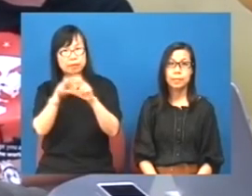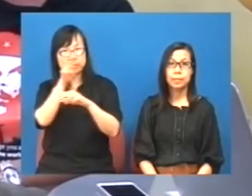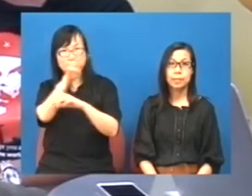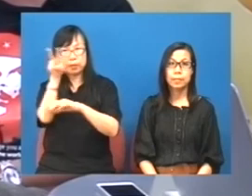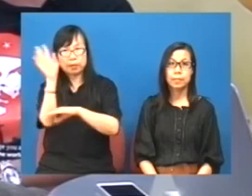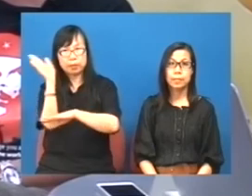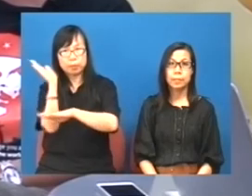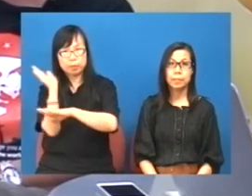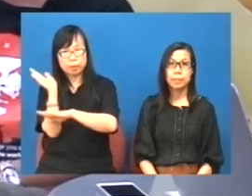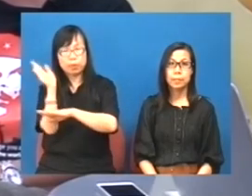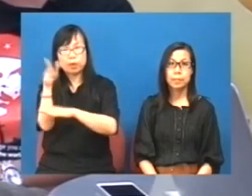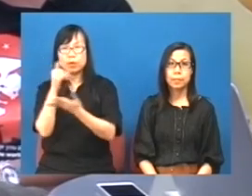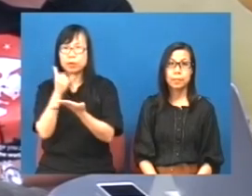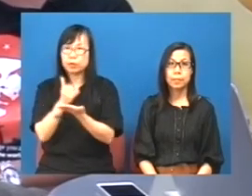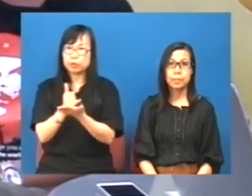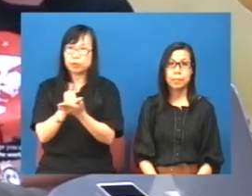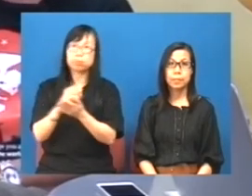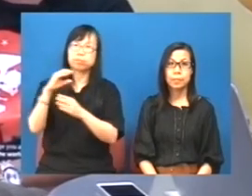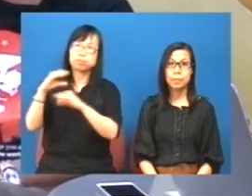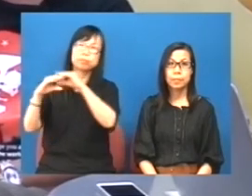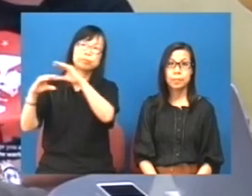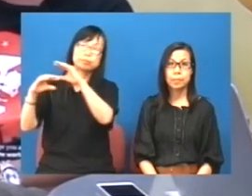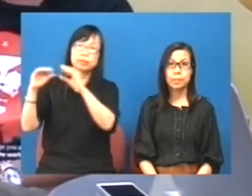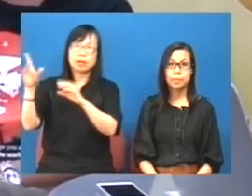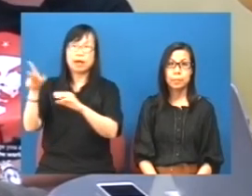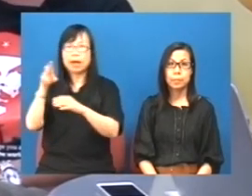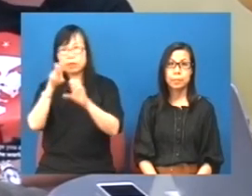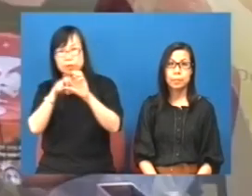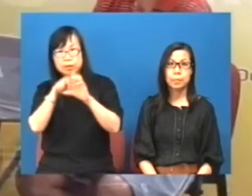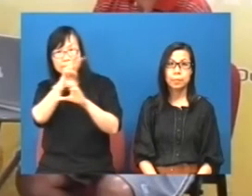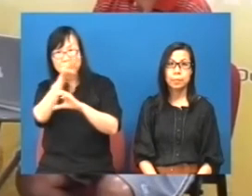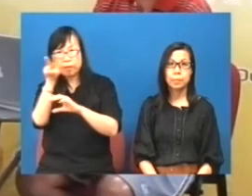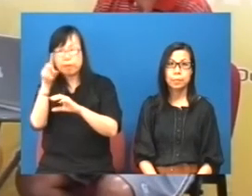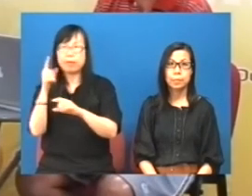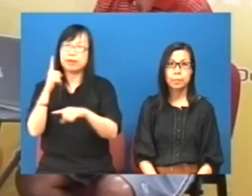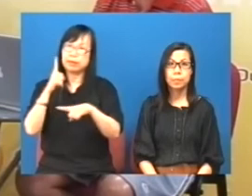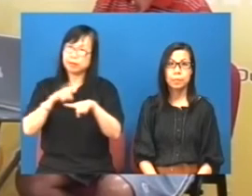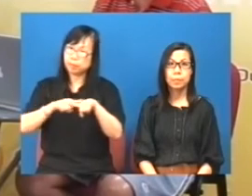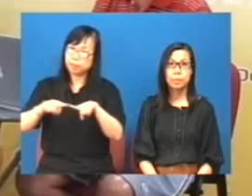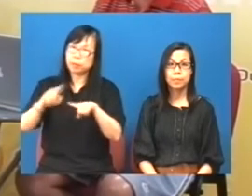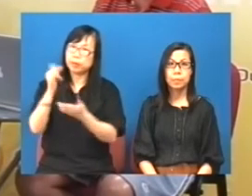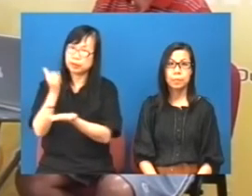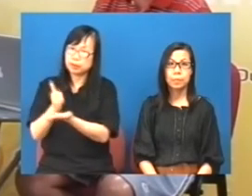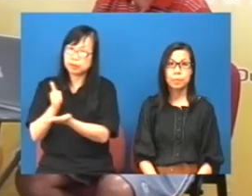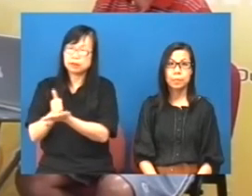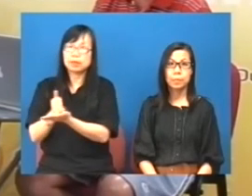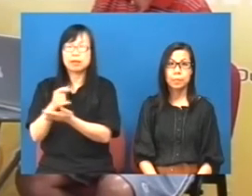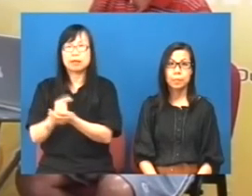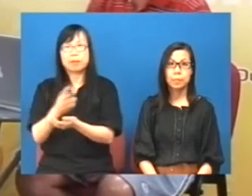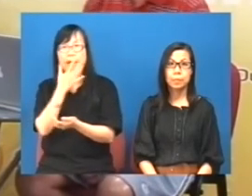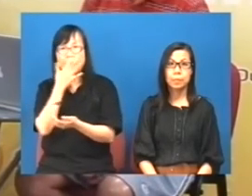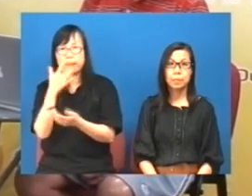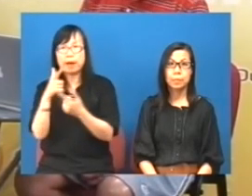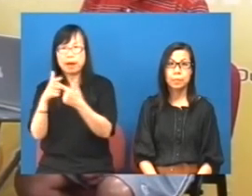萬八千人的就一層的就沒有三層的除了在西漢台那裏有些木耳和對號入座之外其他